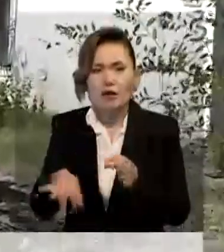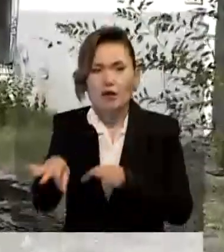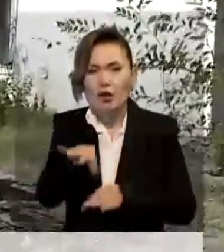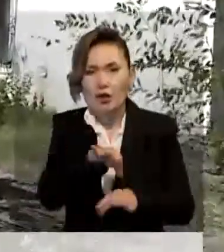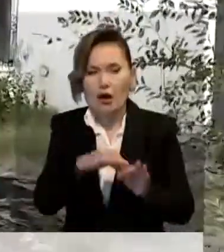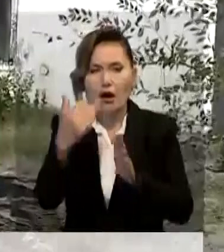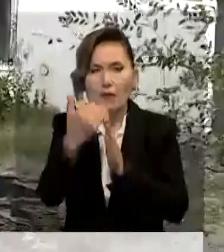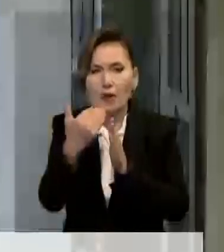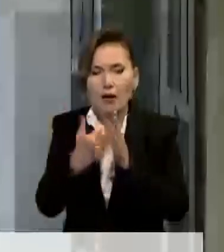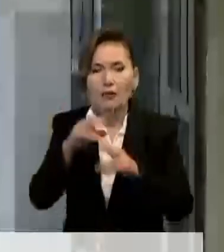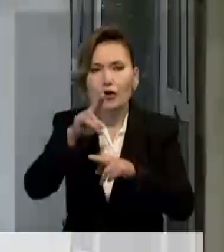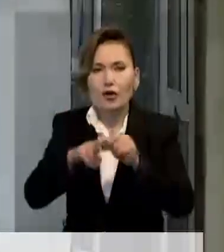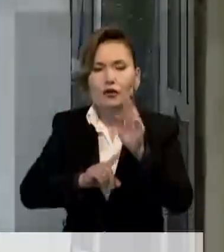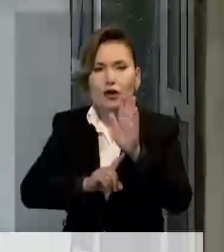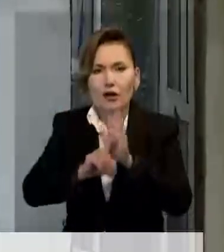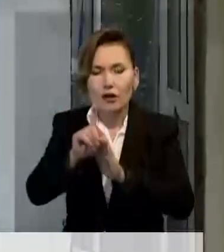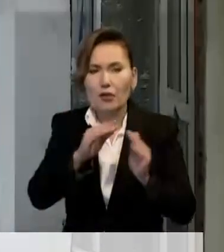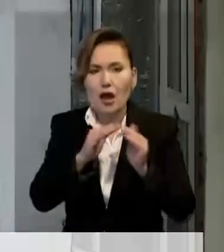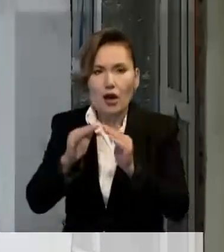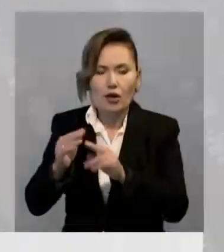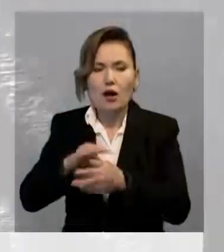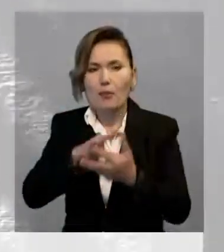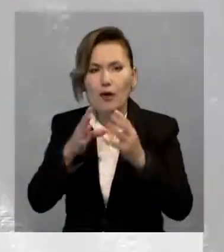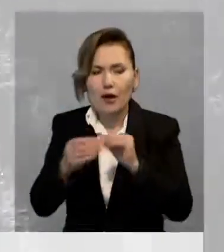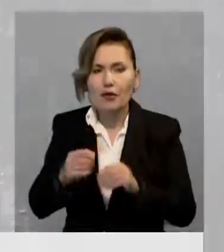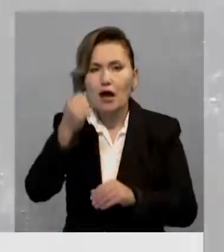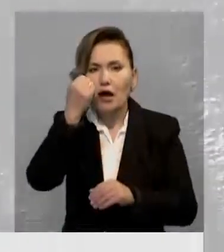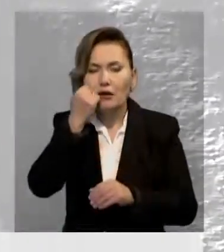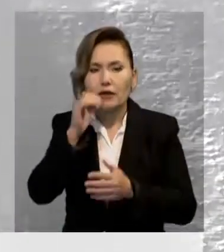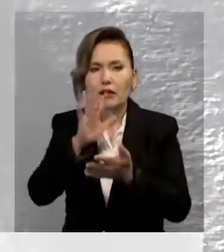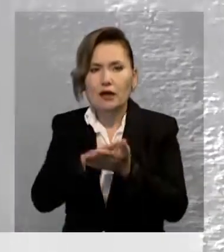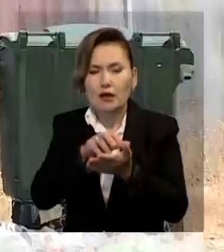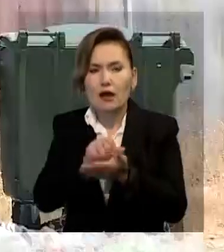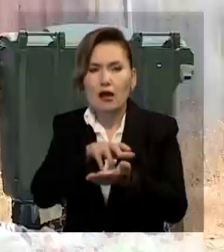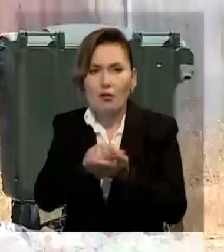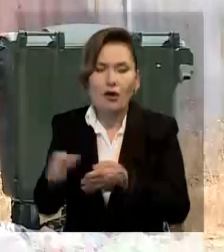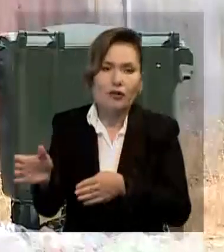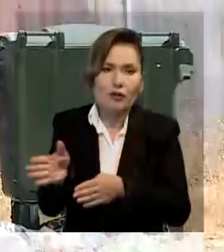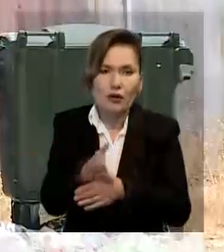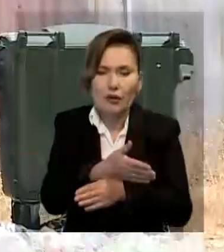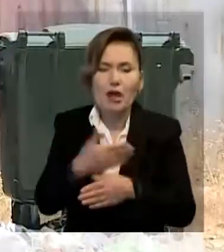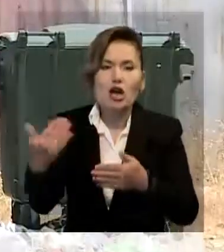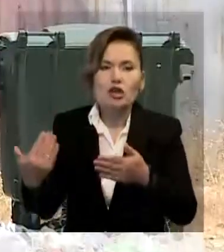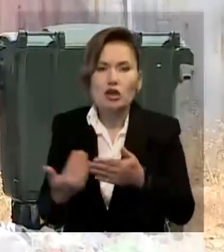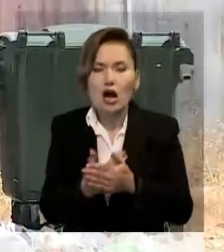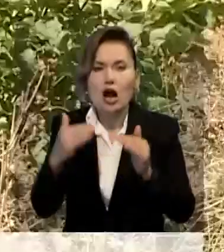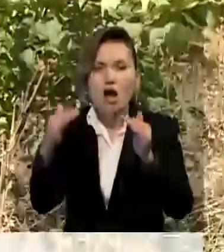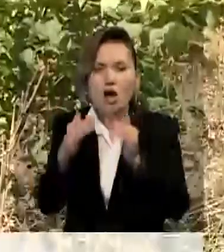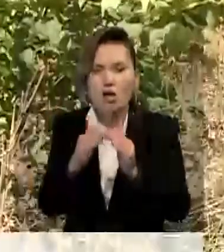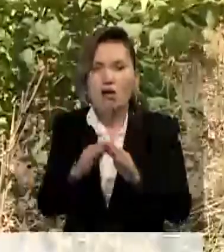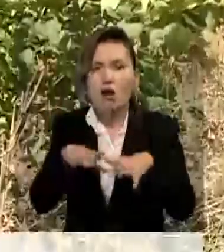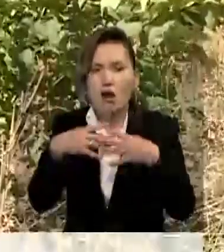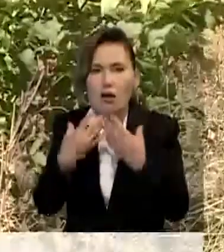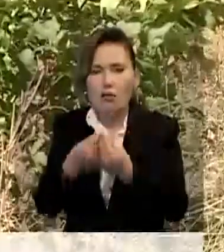реновация бағдарламасы бойынша жүзеге асып жатыр. Соған сәйкес апатты жағдайда деп танылған үйлерді жергілікті атқарушы билік жағдайы